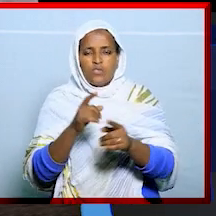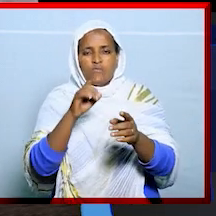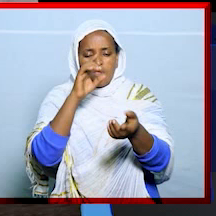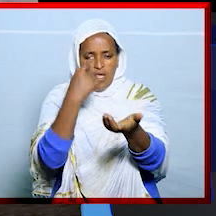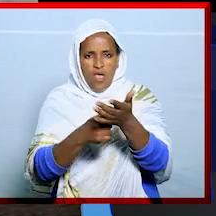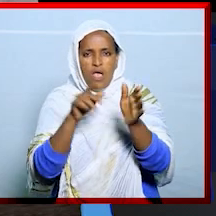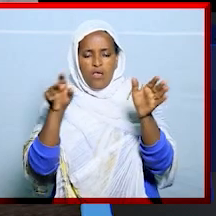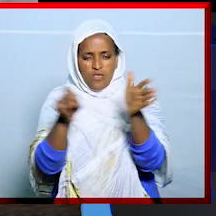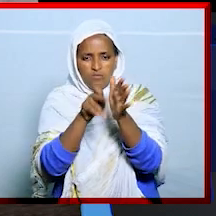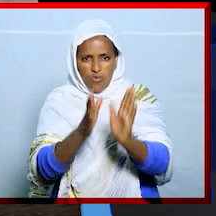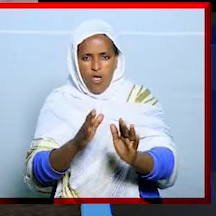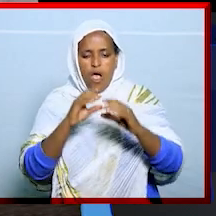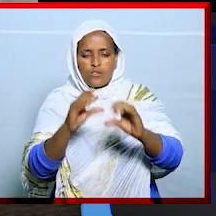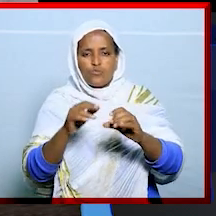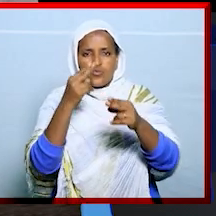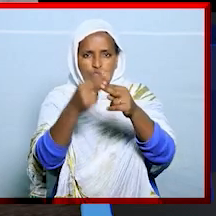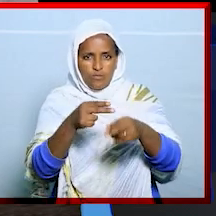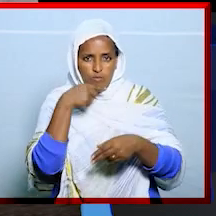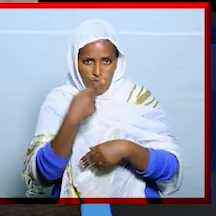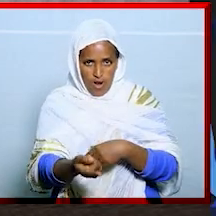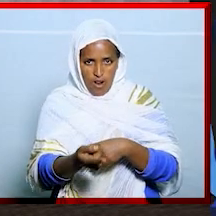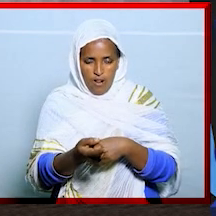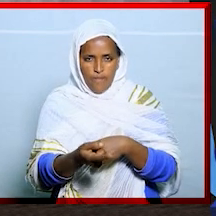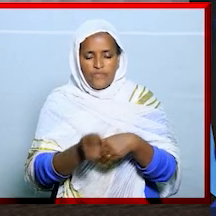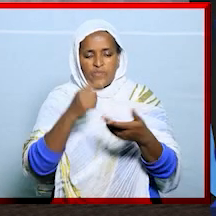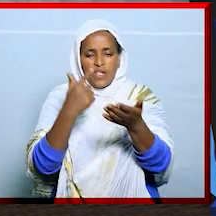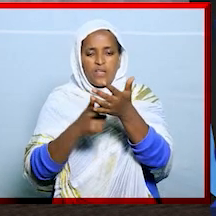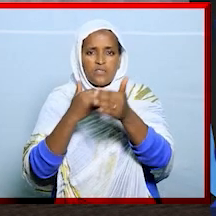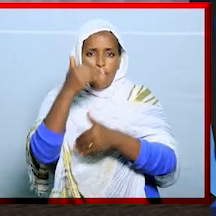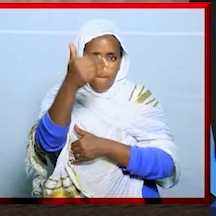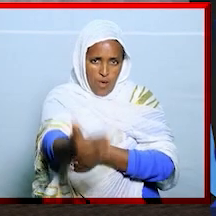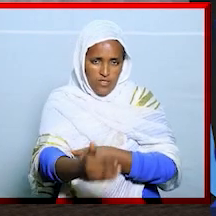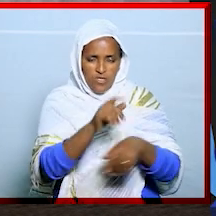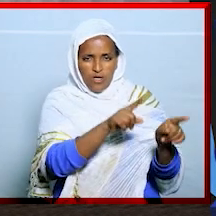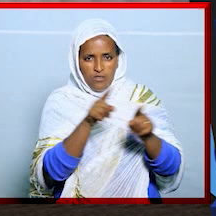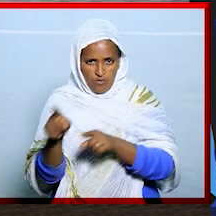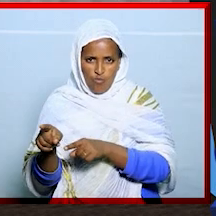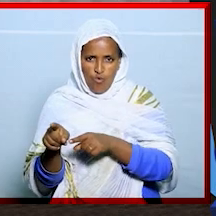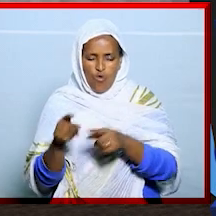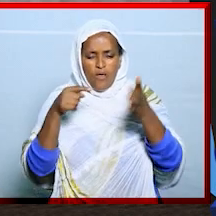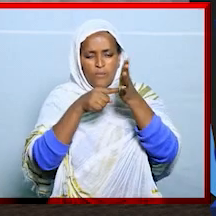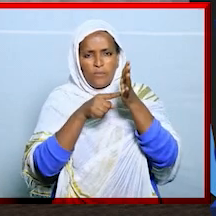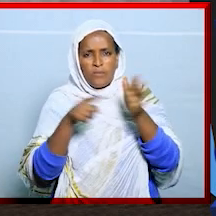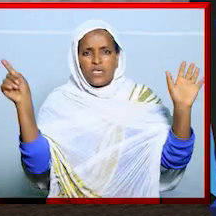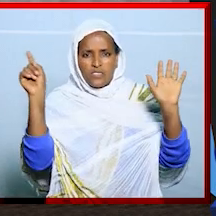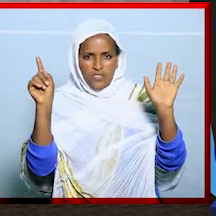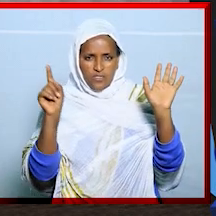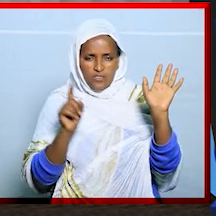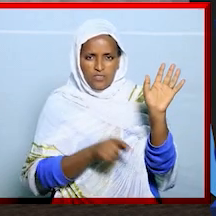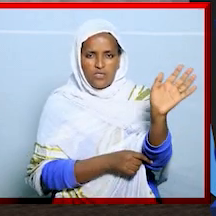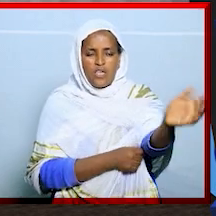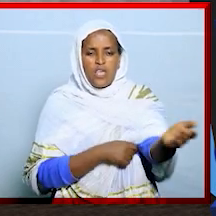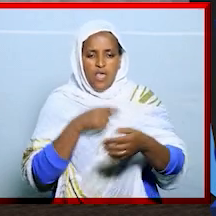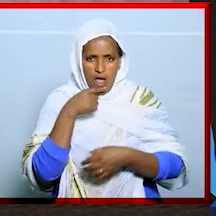እውነታዎች ዶክትሪን ወይም አስተምሮ የሚባሉት ናቸው። ከዚህ ባሻገር ደግሞ በግልጽ